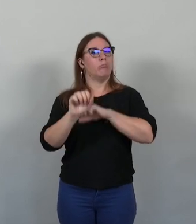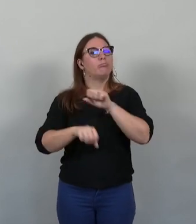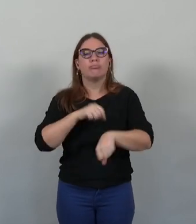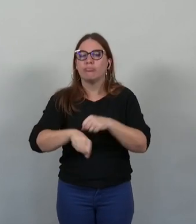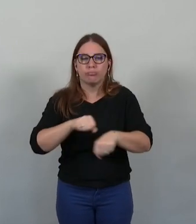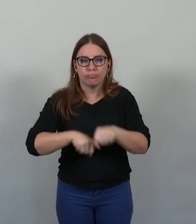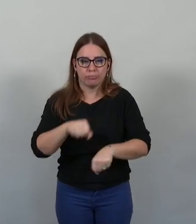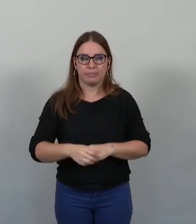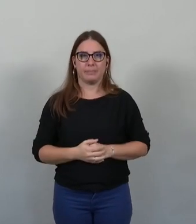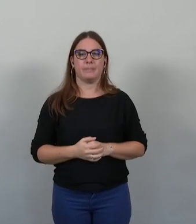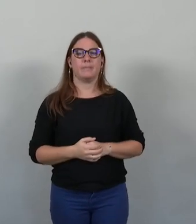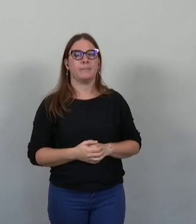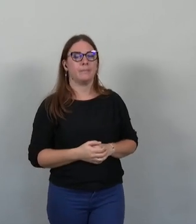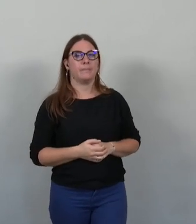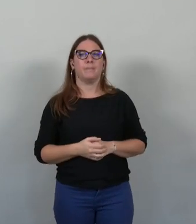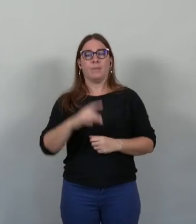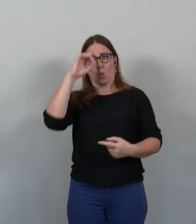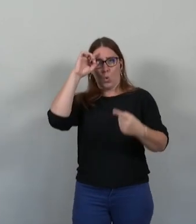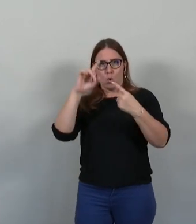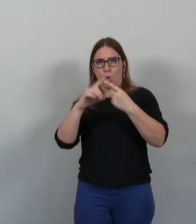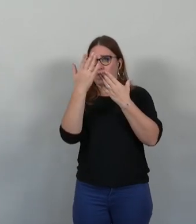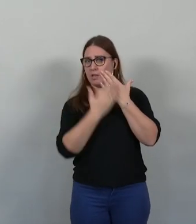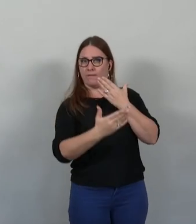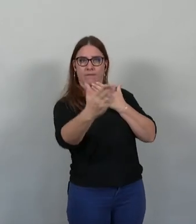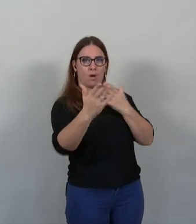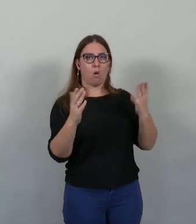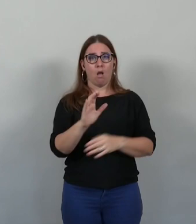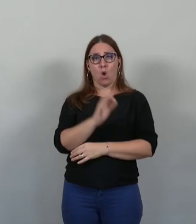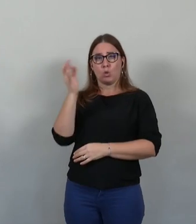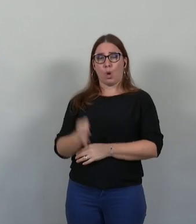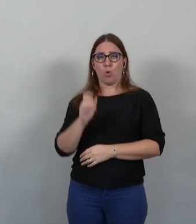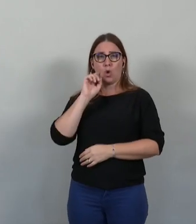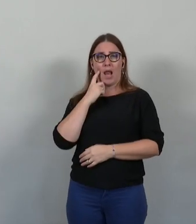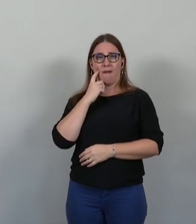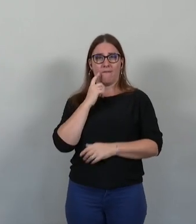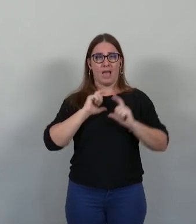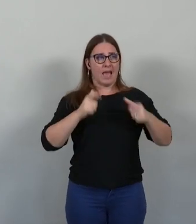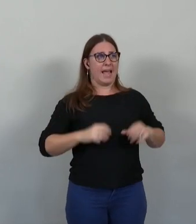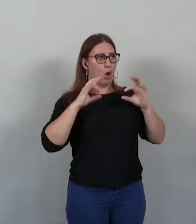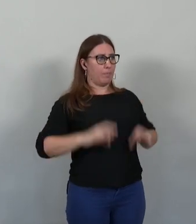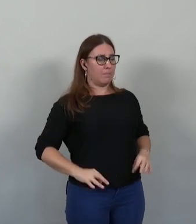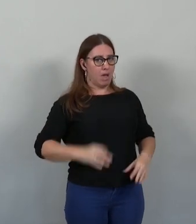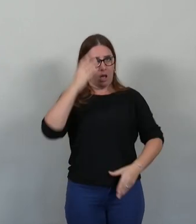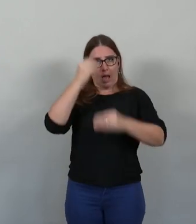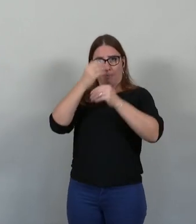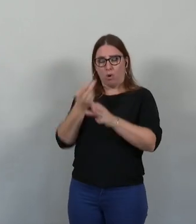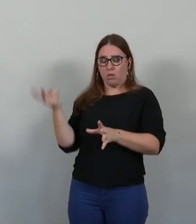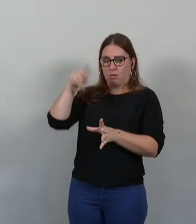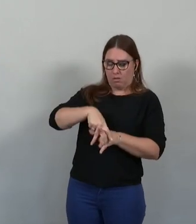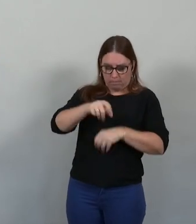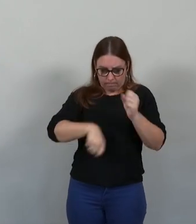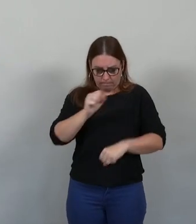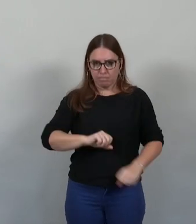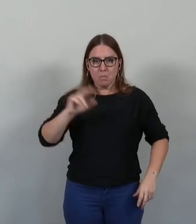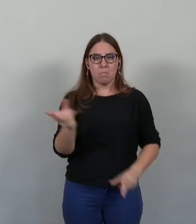parlant l'objectif est donc à terme 100 % des élèves sortent du primaire chassant faire du vélo correctement et